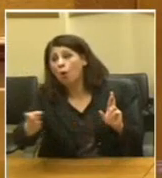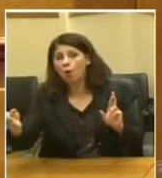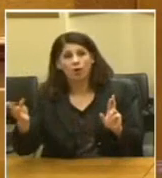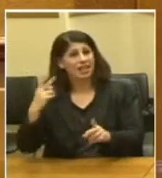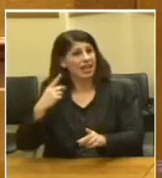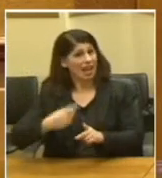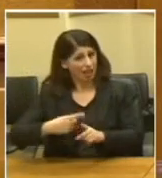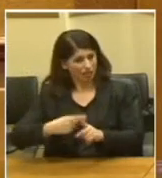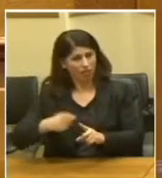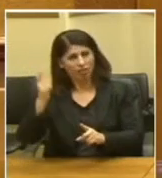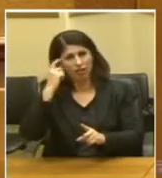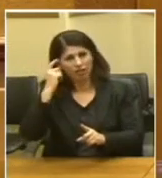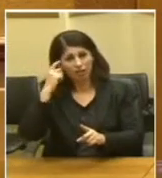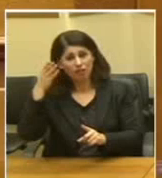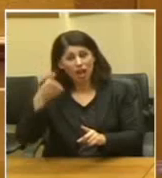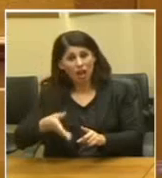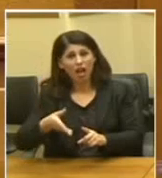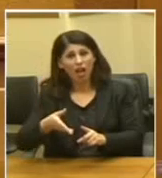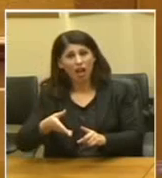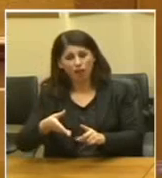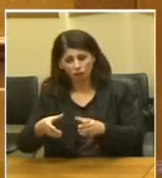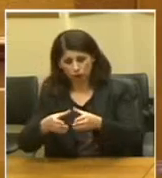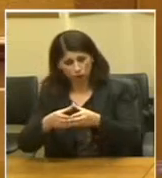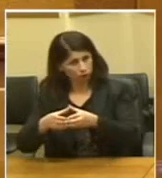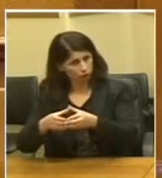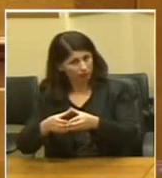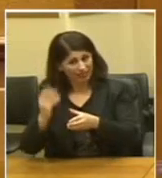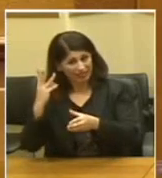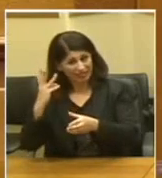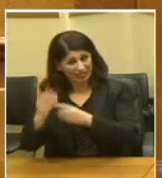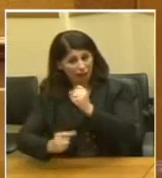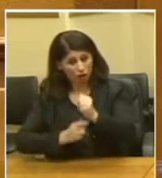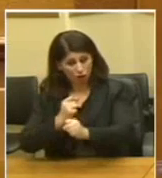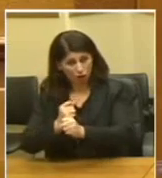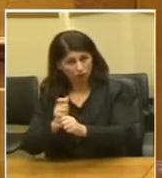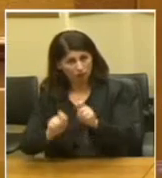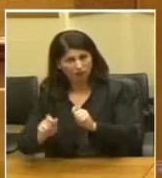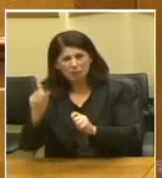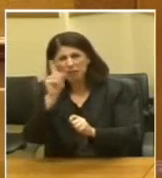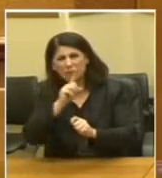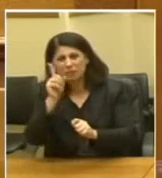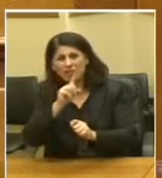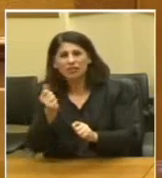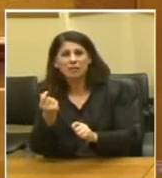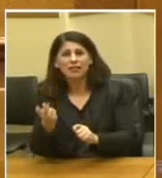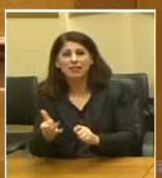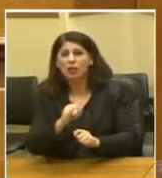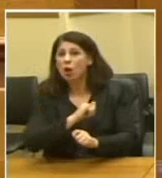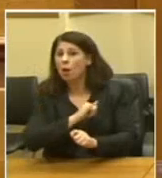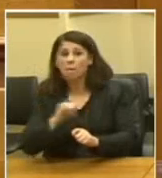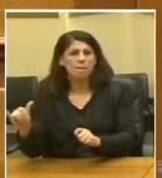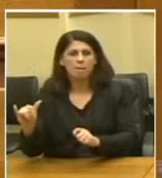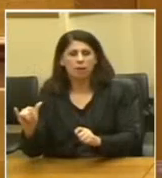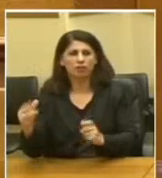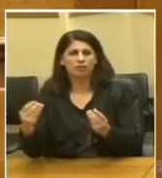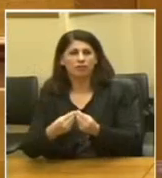κατανοήσει ότι αυτό το σχήμα που είχατε στήσει 3 χρόνια τώρα με ψευδείς μετρήσεις που ποτέ δεν πέσανε μέσα, με